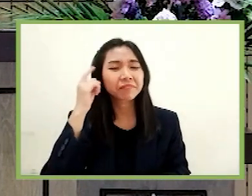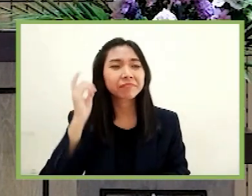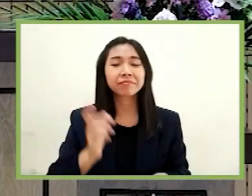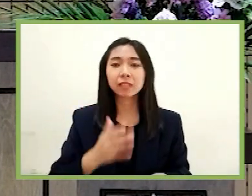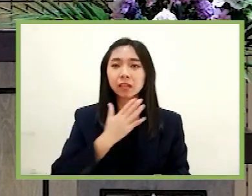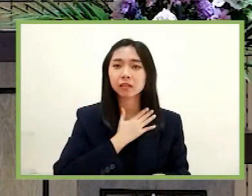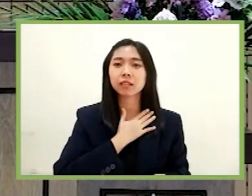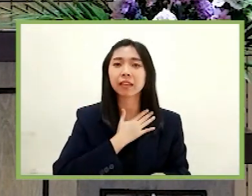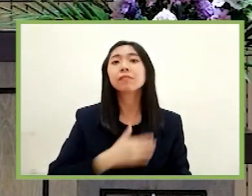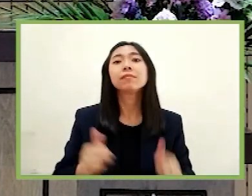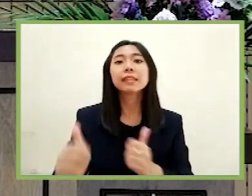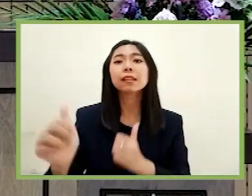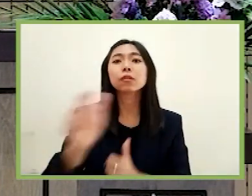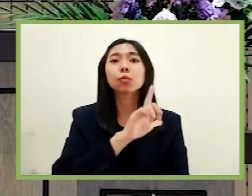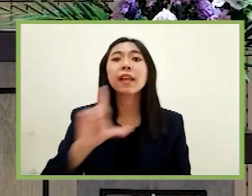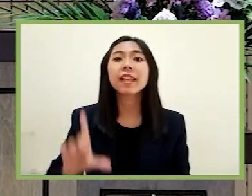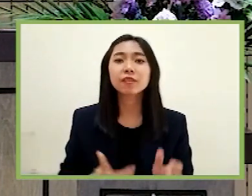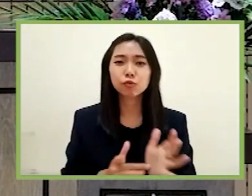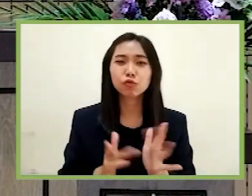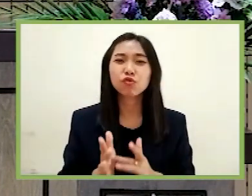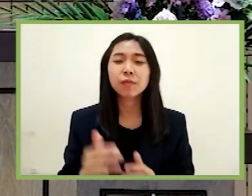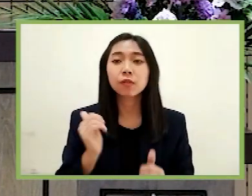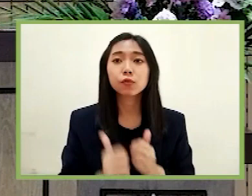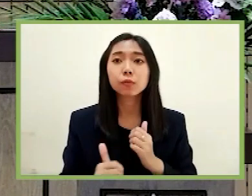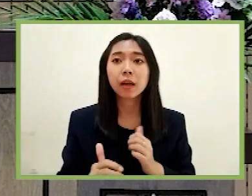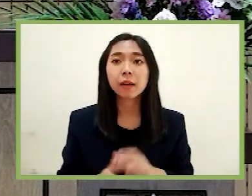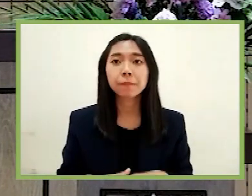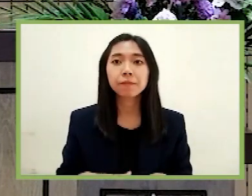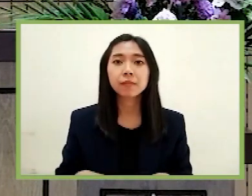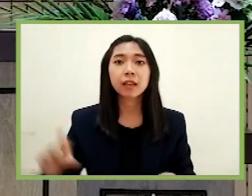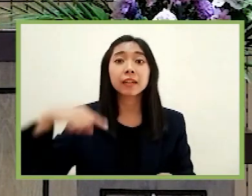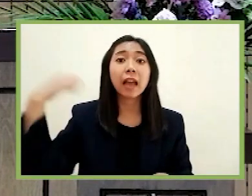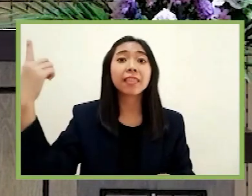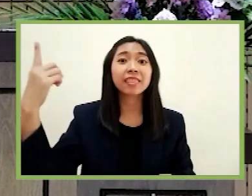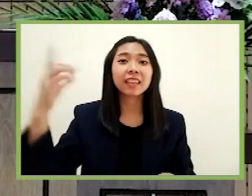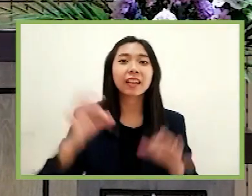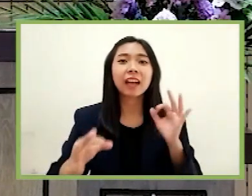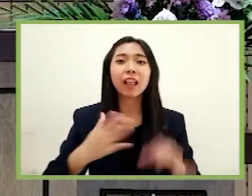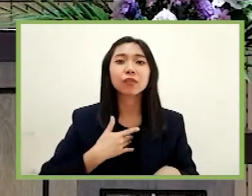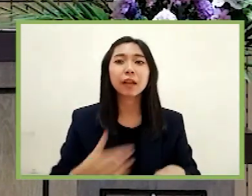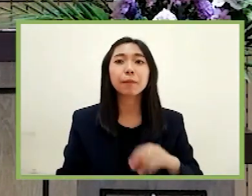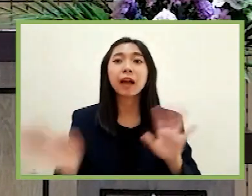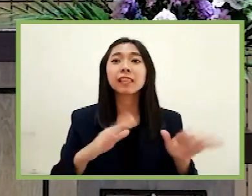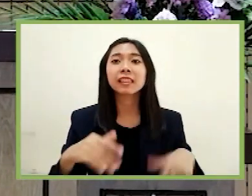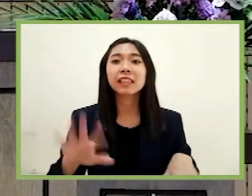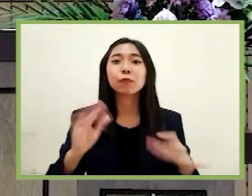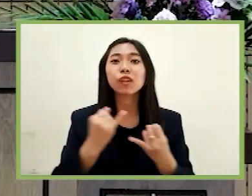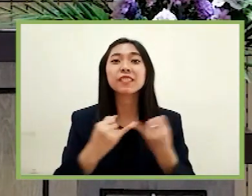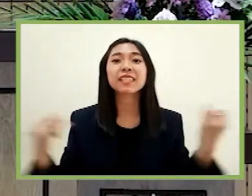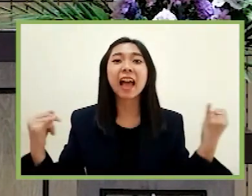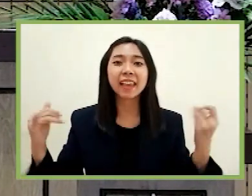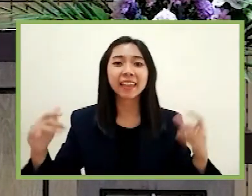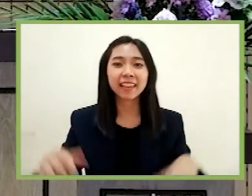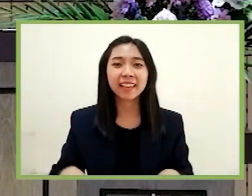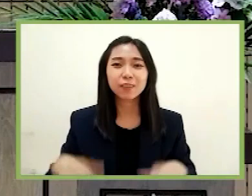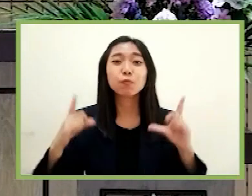saya mau ikut Tuhan Yesus saja supaya kalau mati sudah selesai hidup di dunia